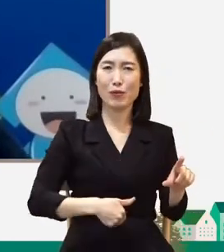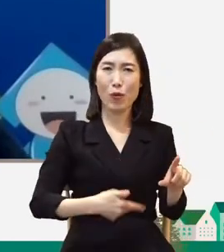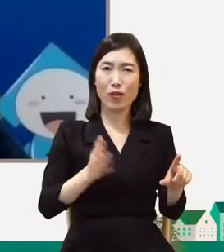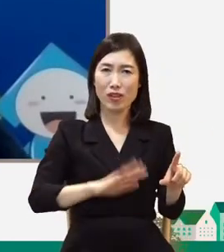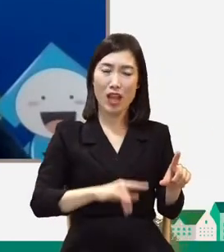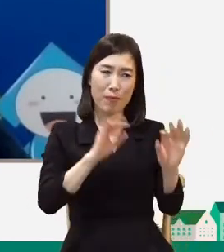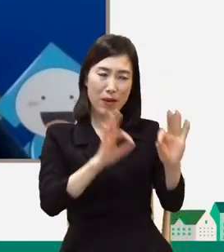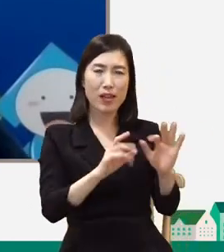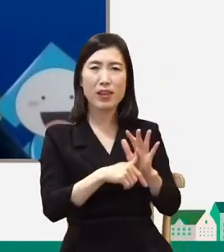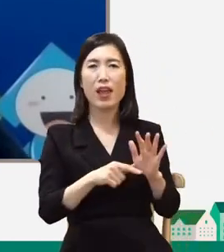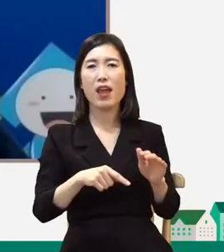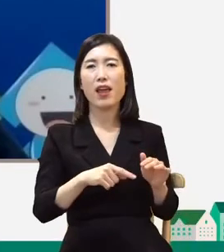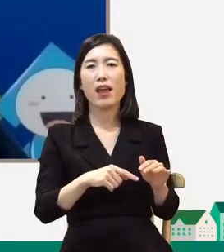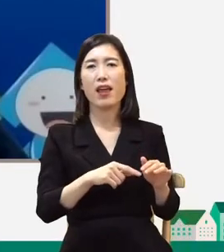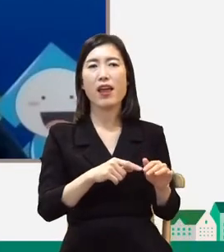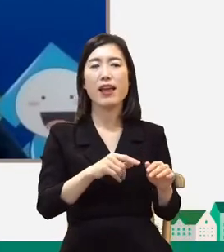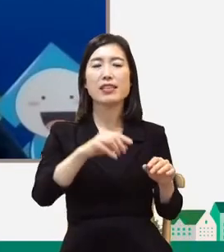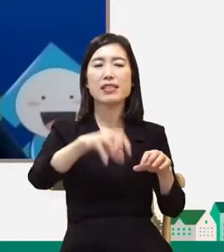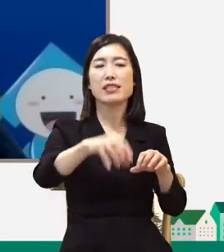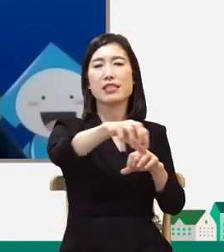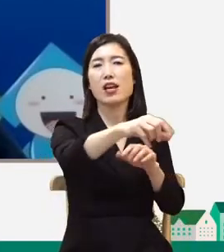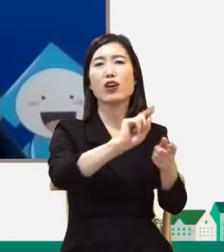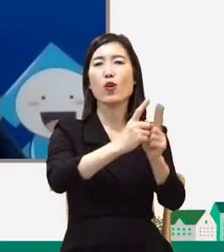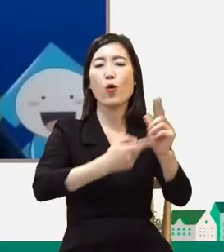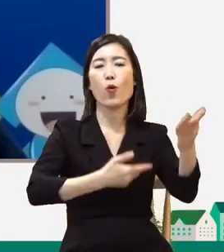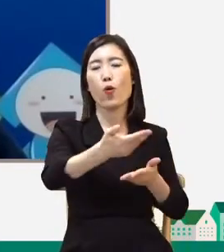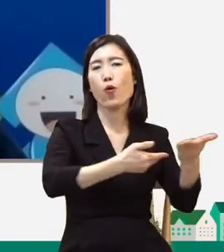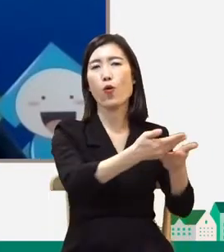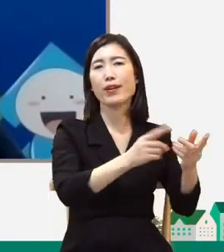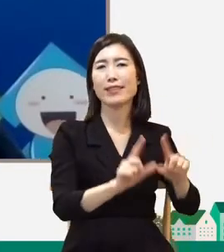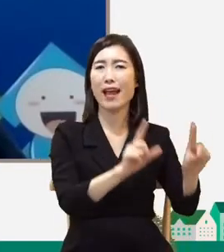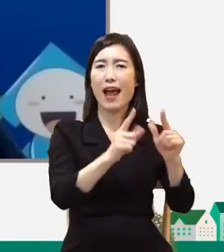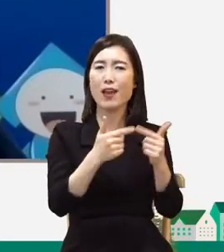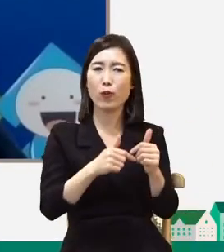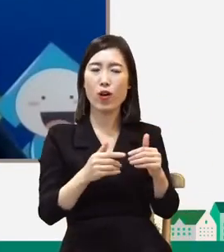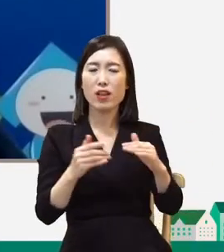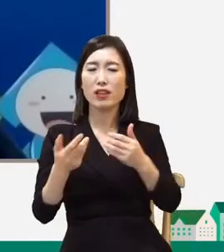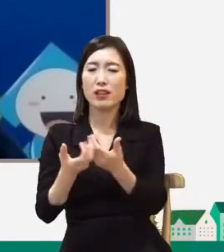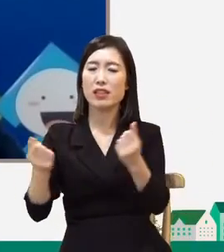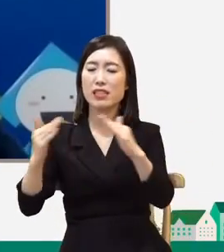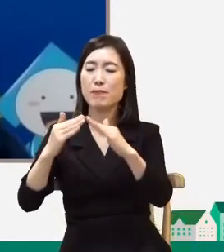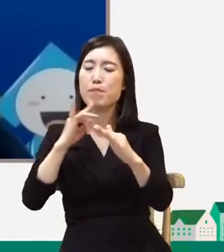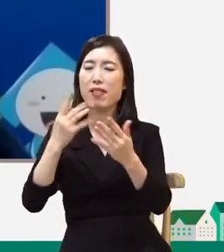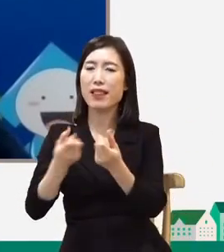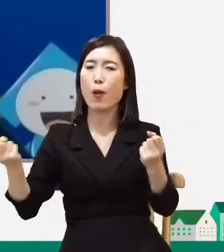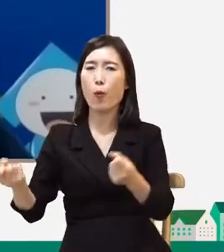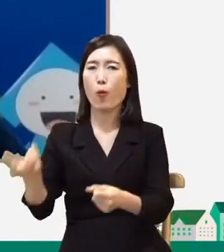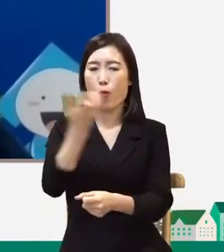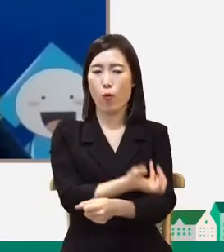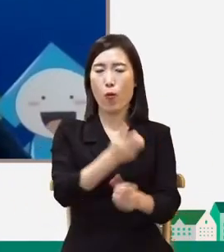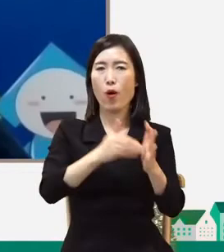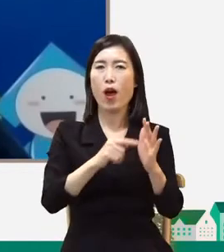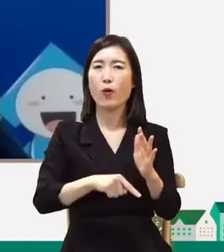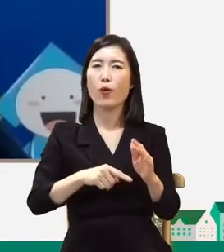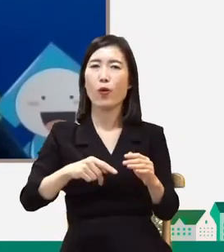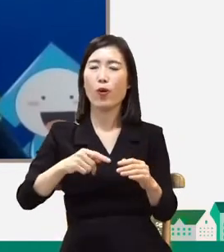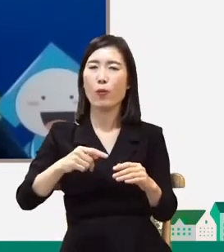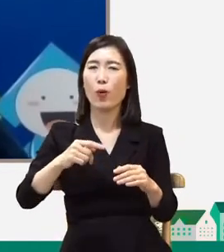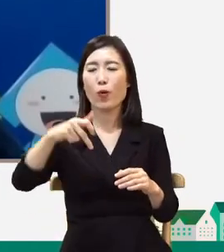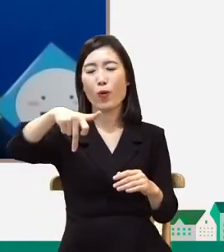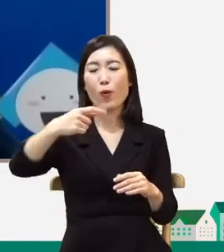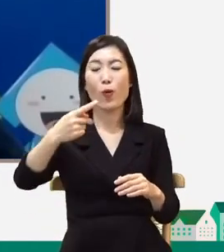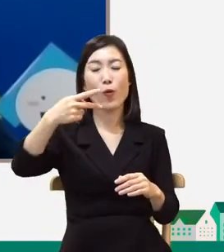ISD 당사자 이런 분들이 전담해서 관리하는 시스템이 되면 그 조금 전에 박상희 저